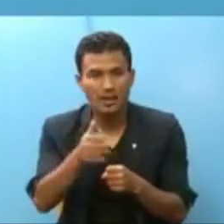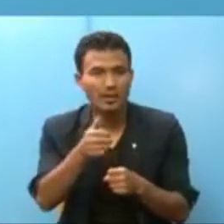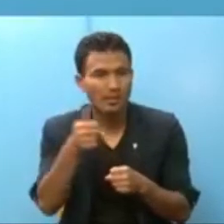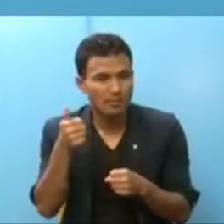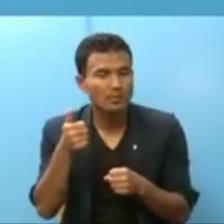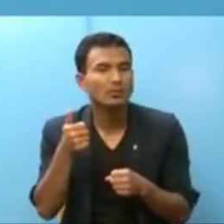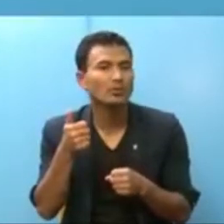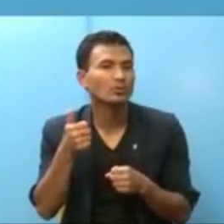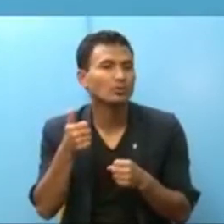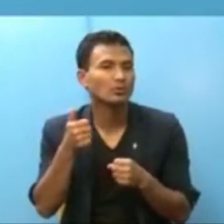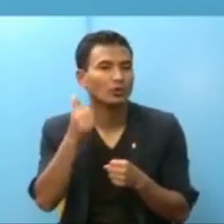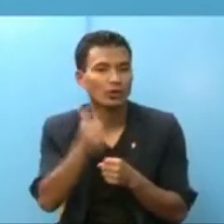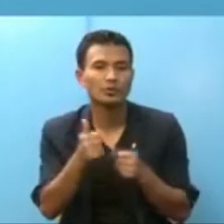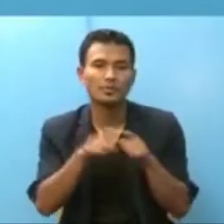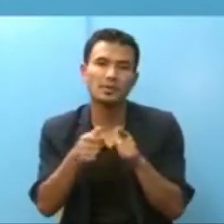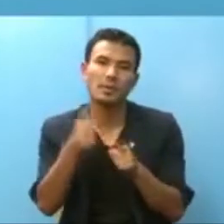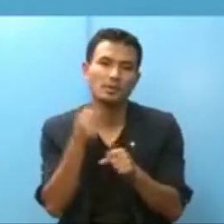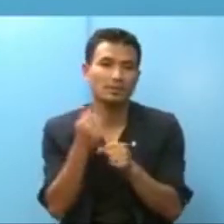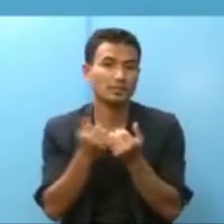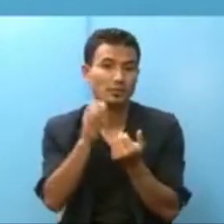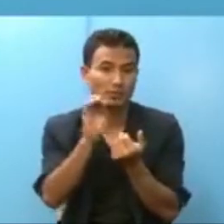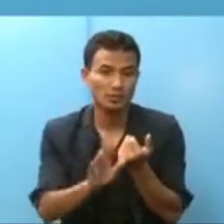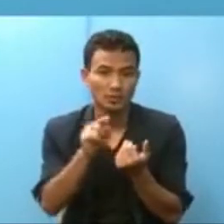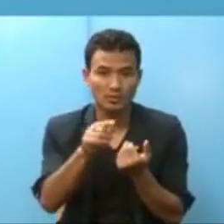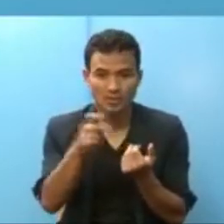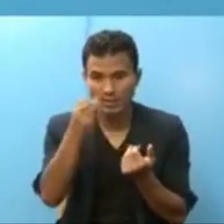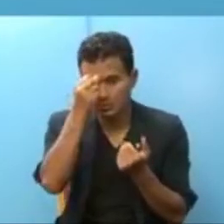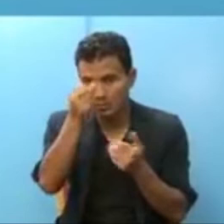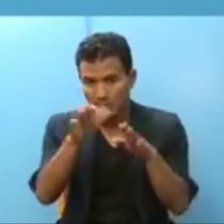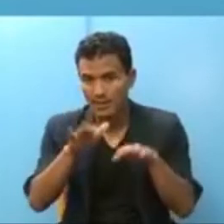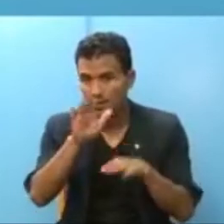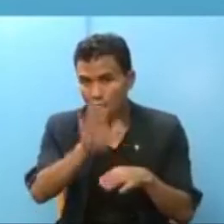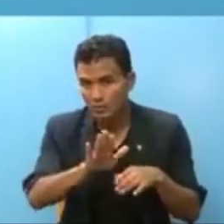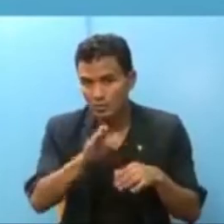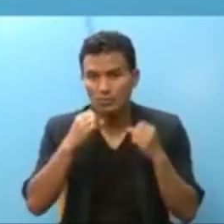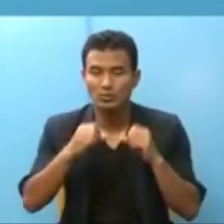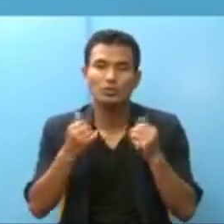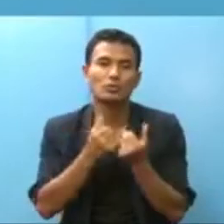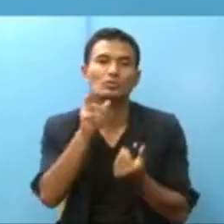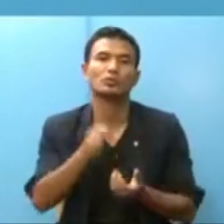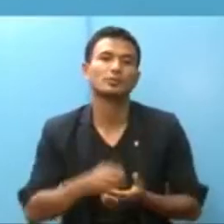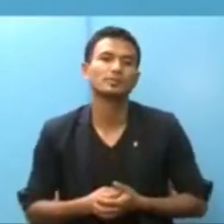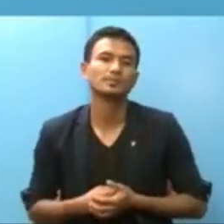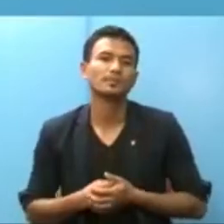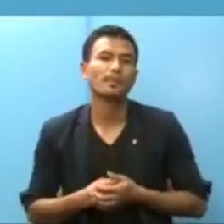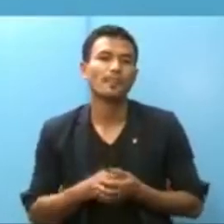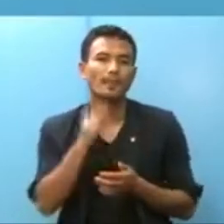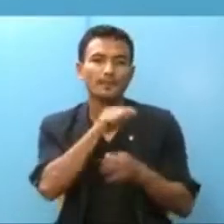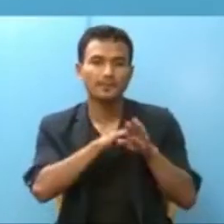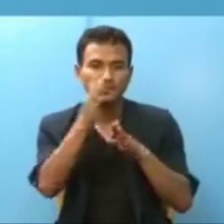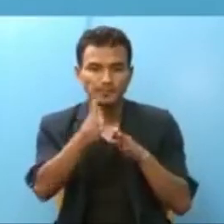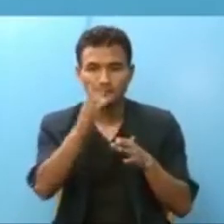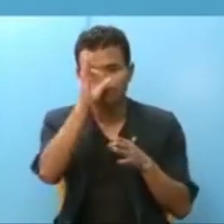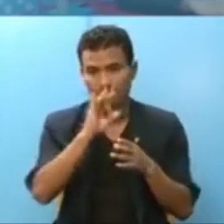अधे राम्रो गरन सक्छा रो तेसका लागी पुर्वाधार चाहन तेसको प्रयोग होनु पर यह बुलाउं